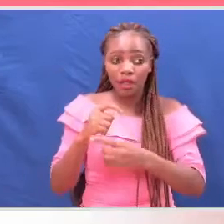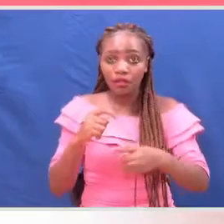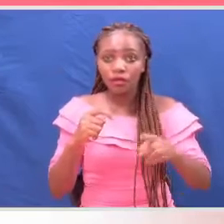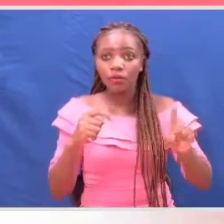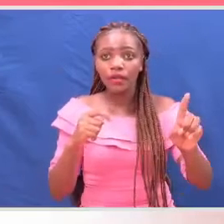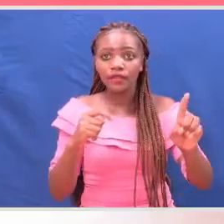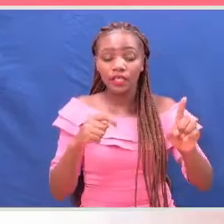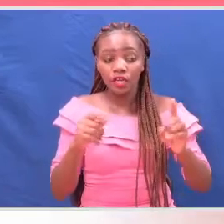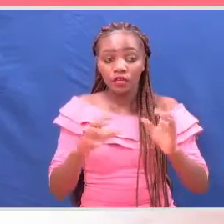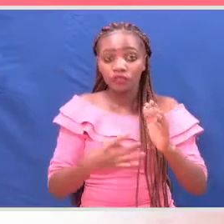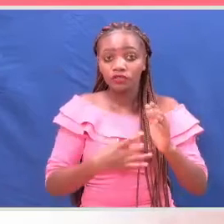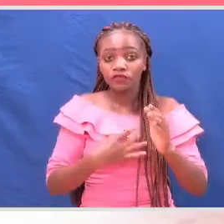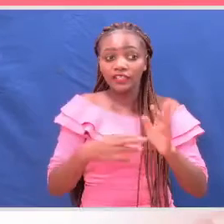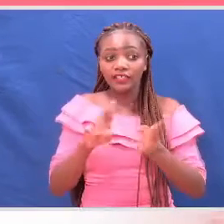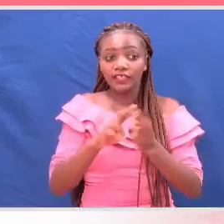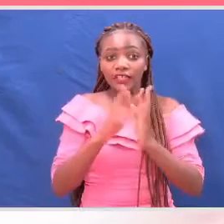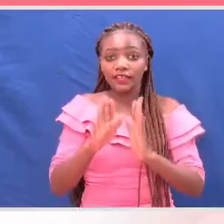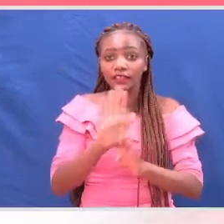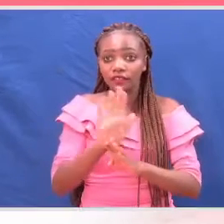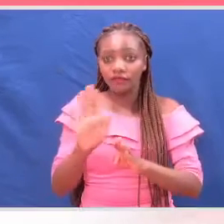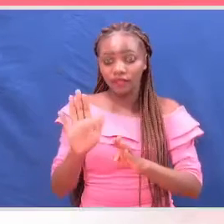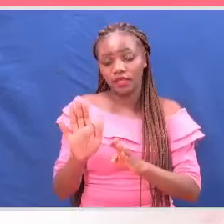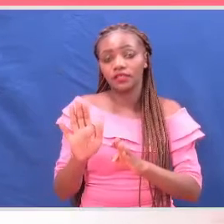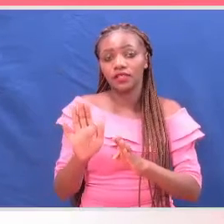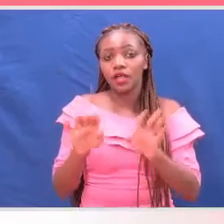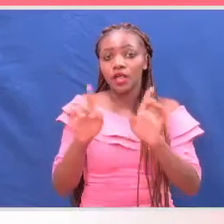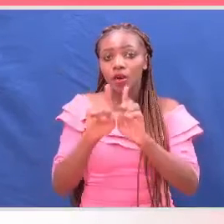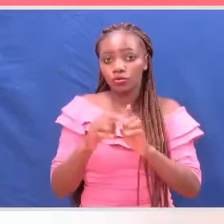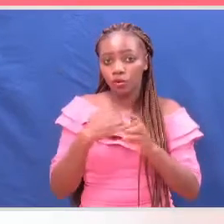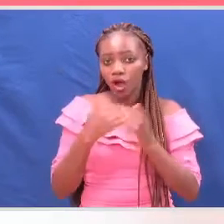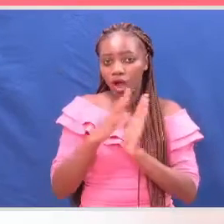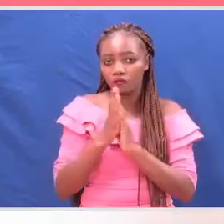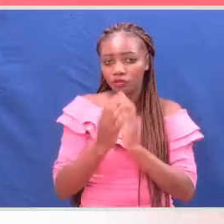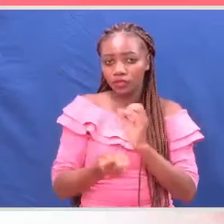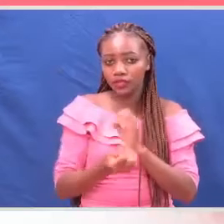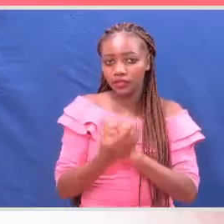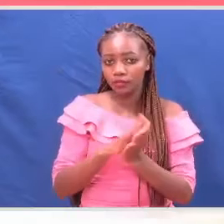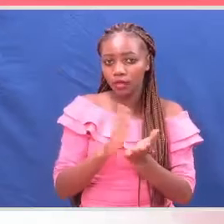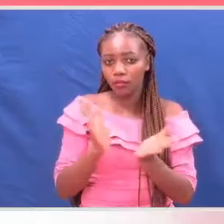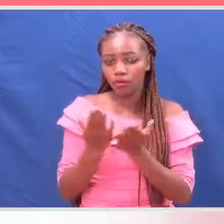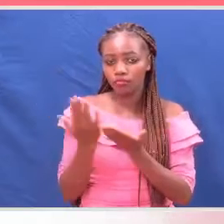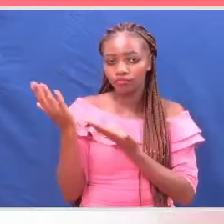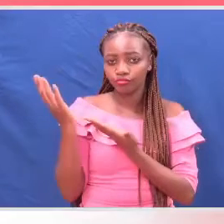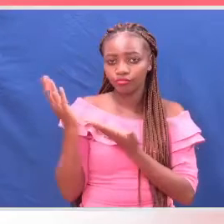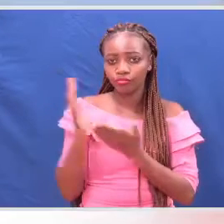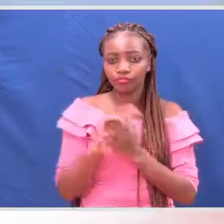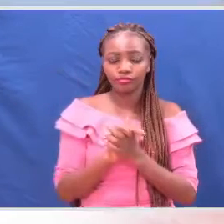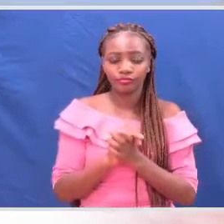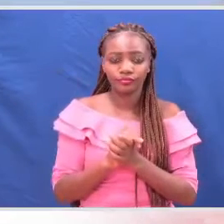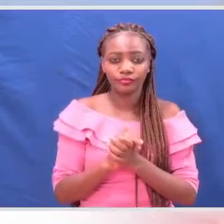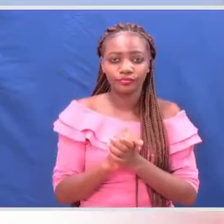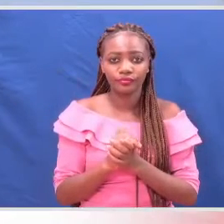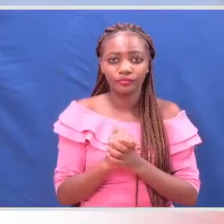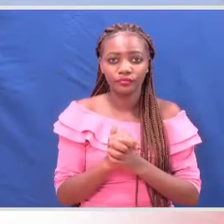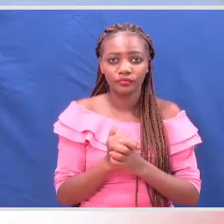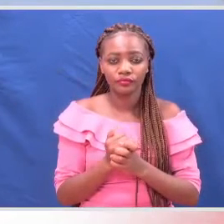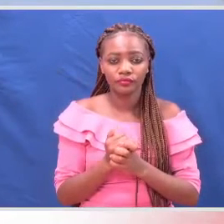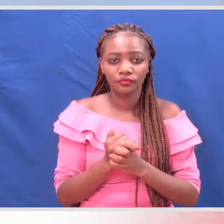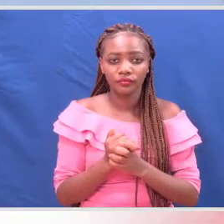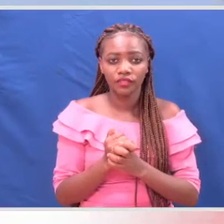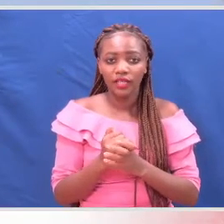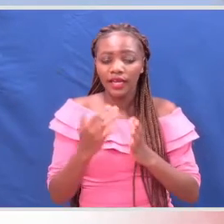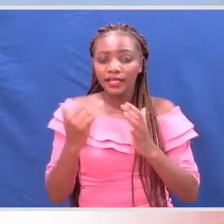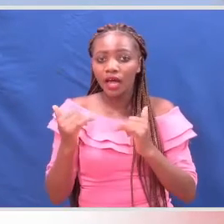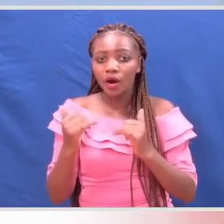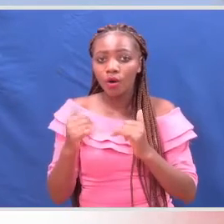kwa wakwe zake kumrejesha mkewe nyumbani. Wanji Sostin na taarifa hiyo kutoka Bungoma. Kulingana na